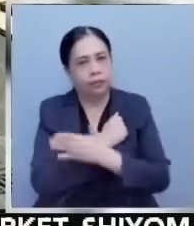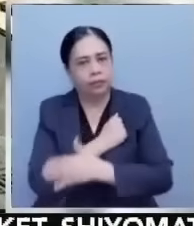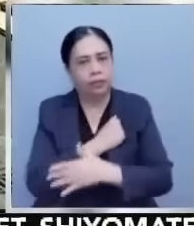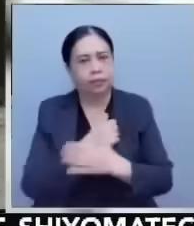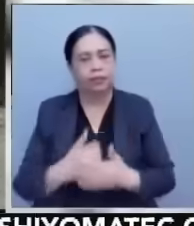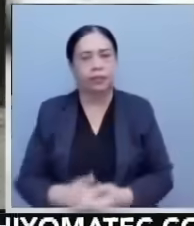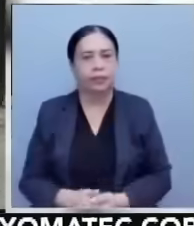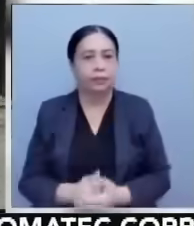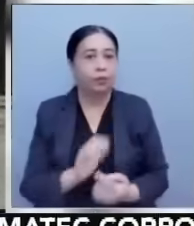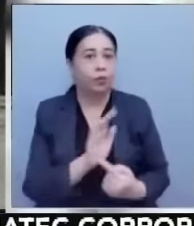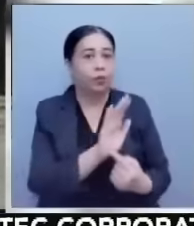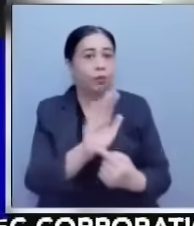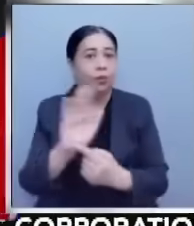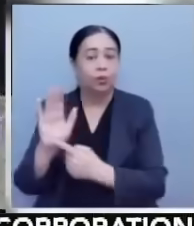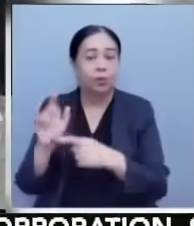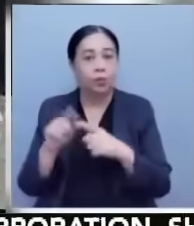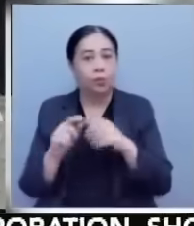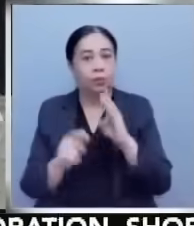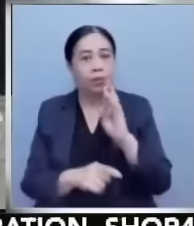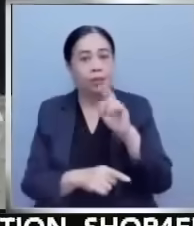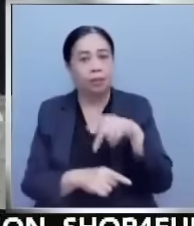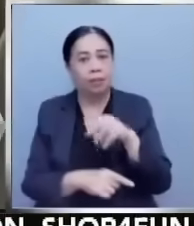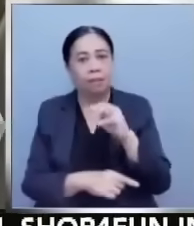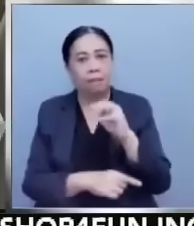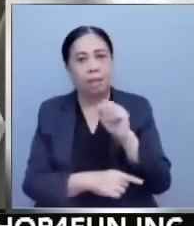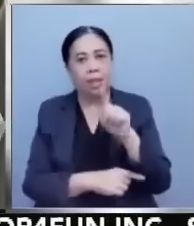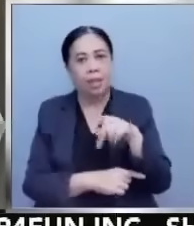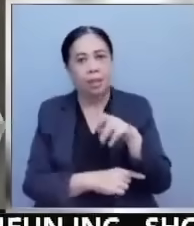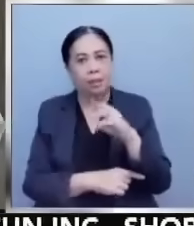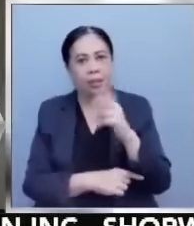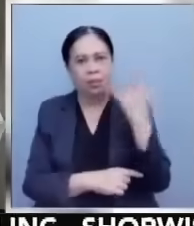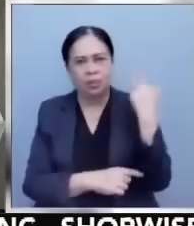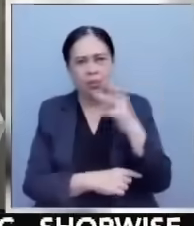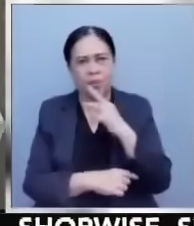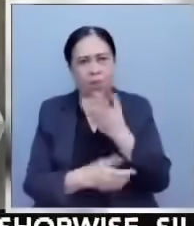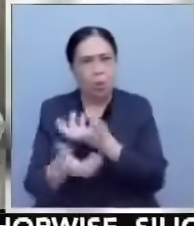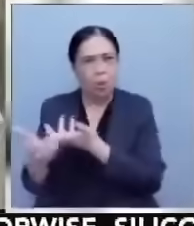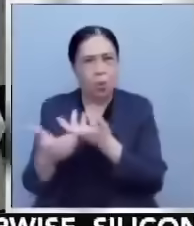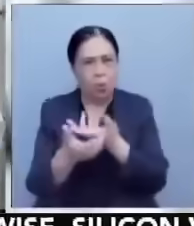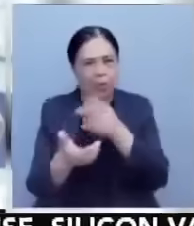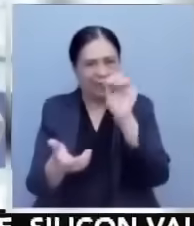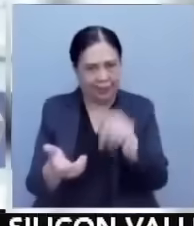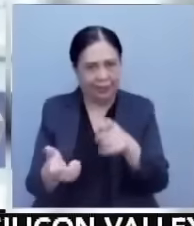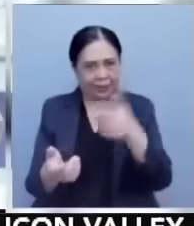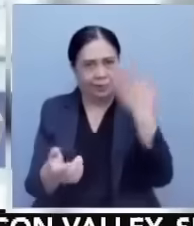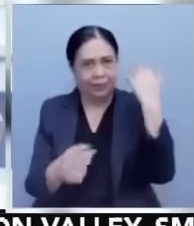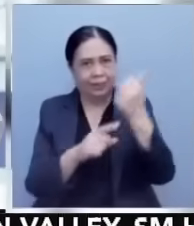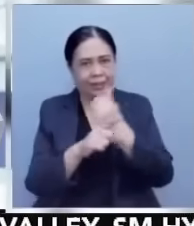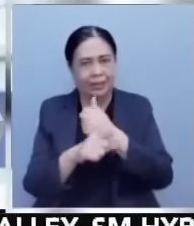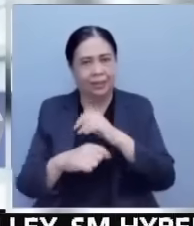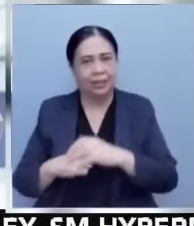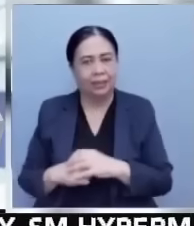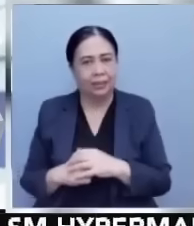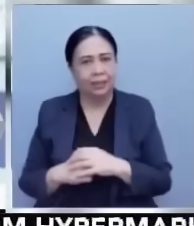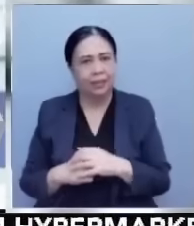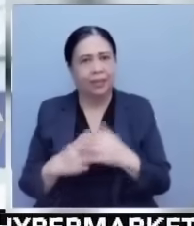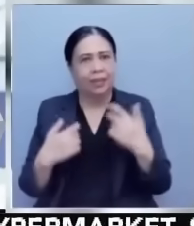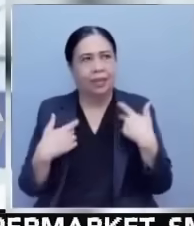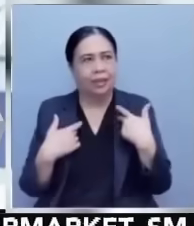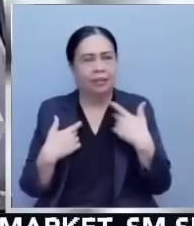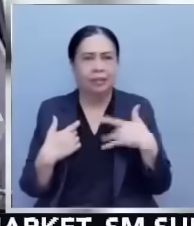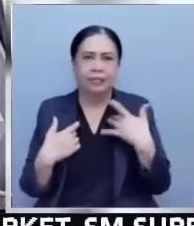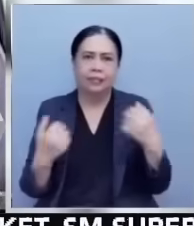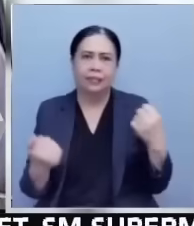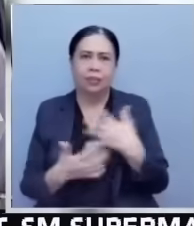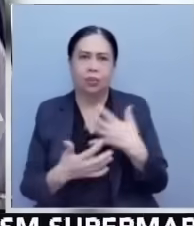mga kabataan ng BRP Malabrigo na binomba ng tubig ng Chinese Coast Guard noong Agosto. May halong takot, ma'am, and at the same